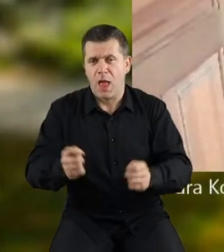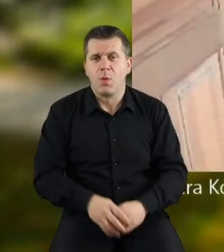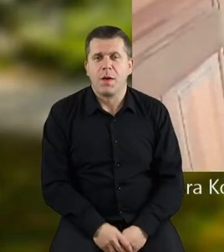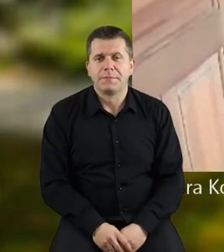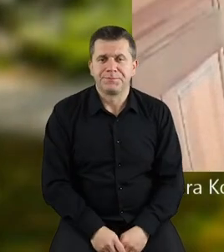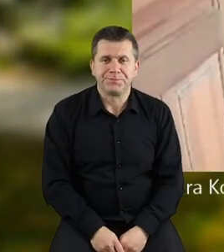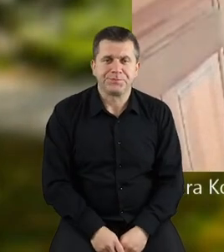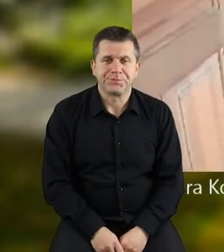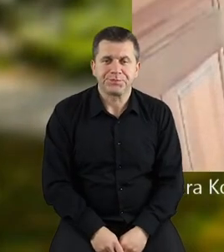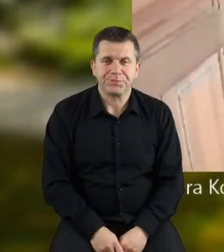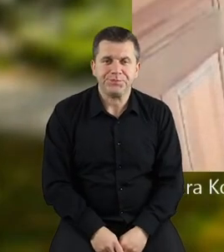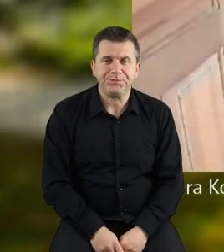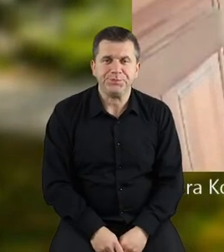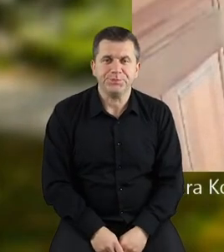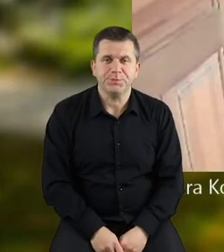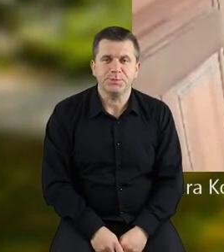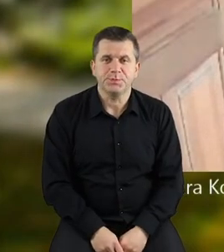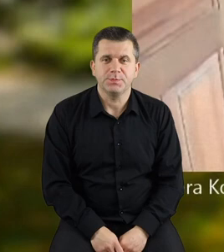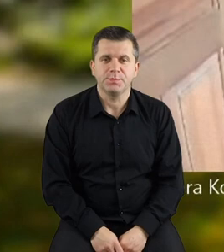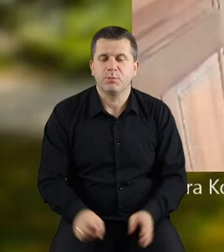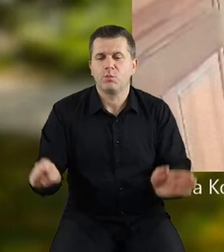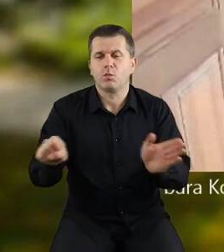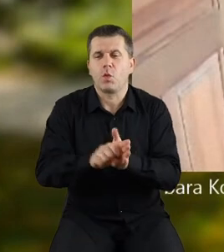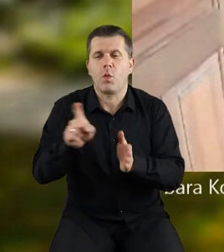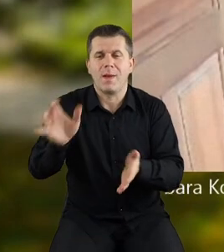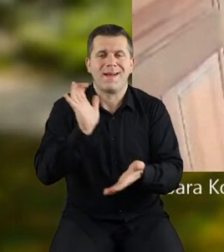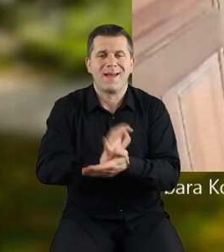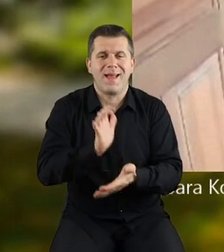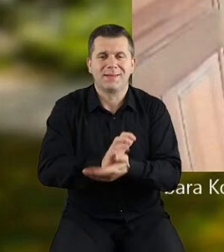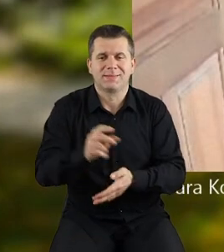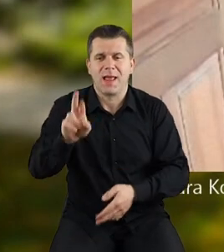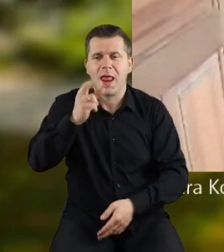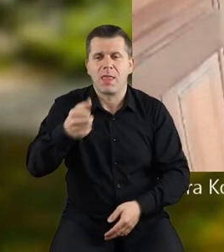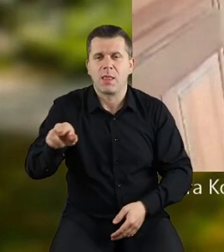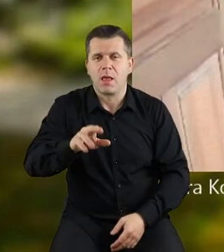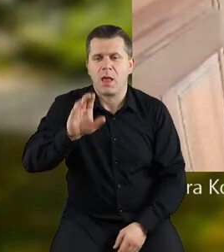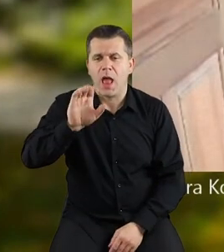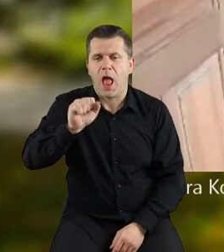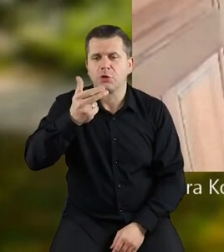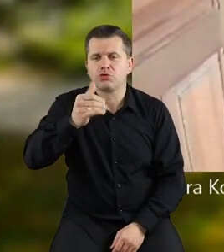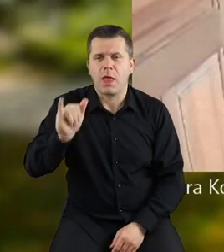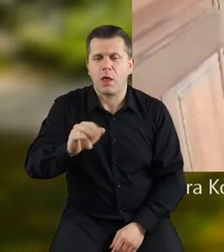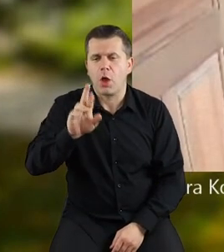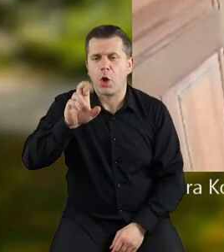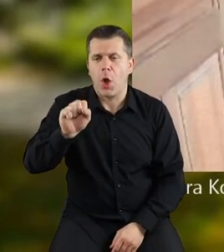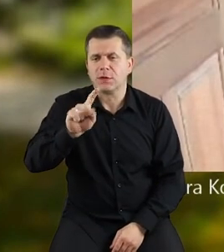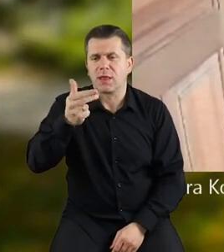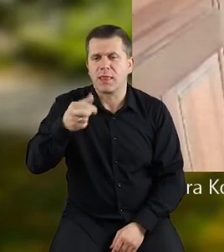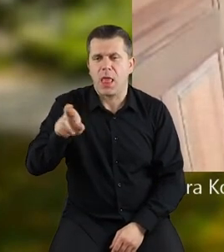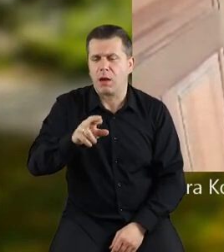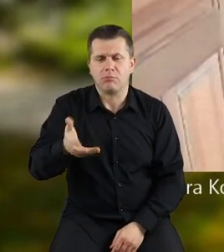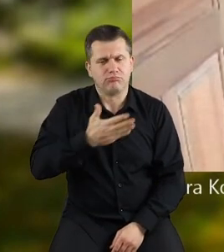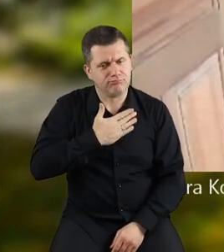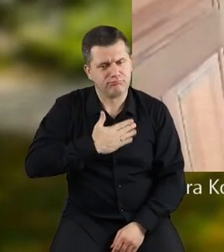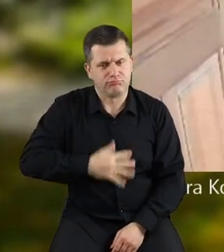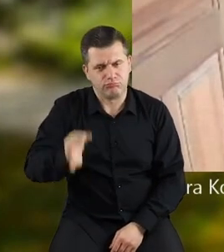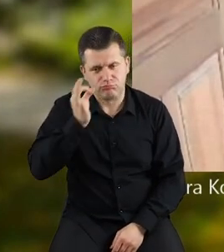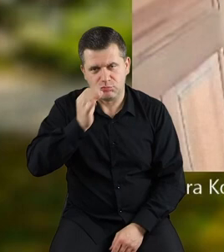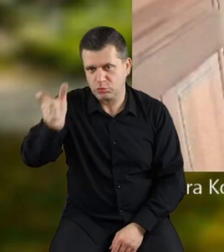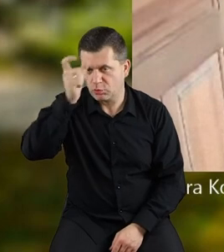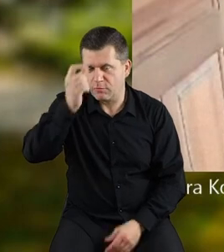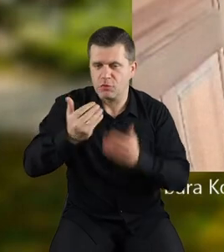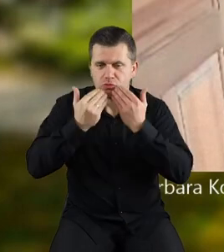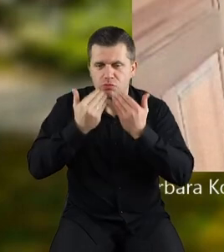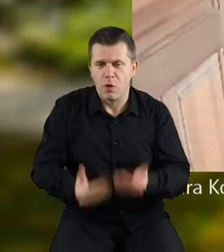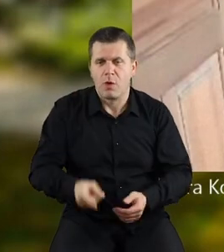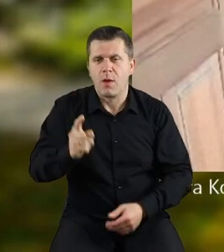sprzedałam, że tak się niezręcznie wyrażę, do gazety. Pan redaktor Andrzej Rozner, przeuroczy zresztą